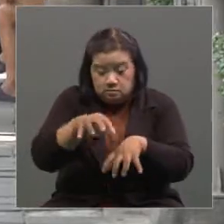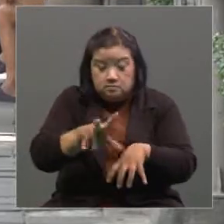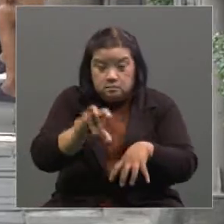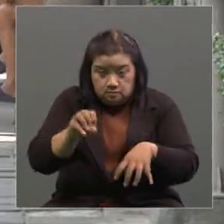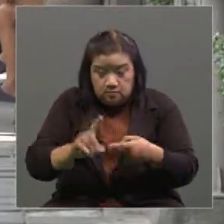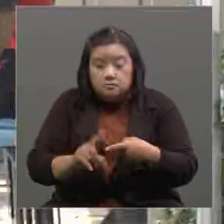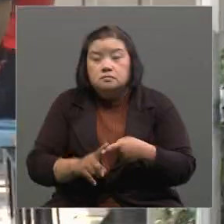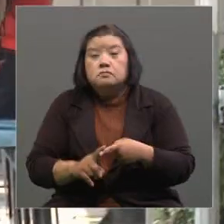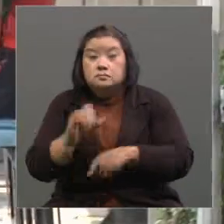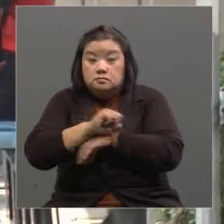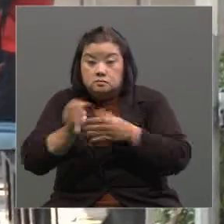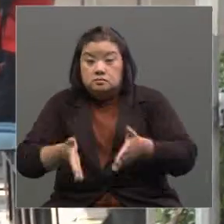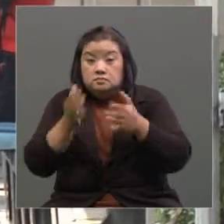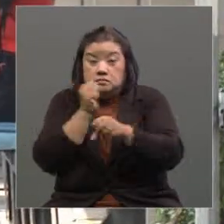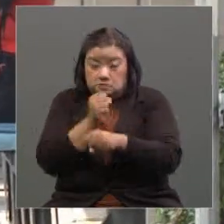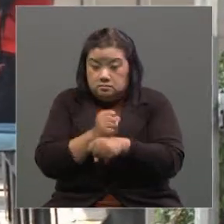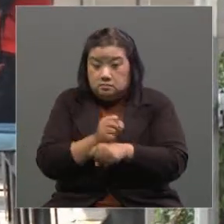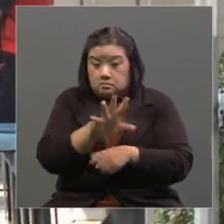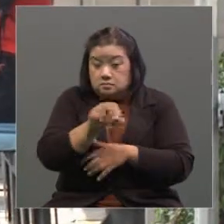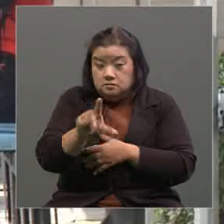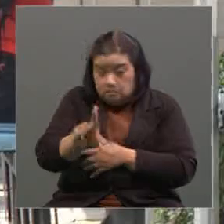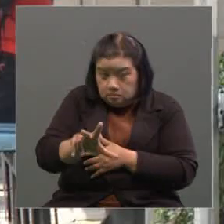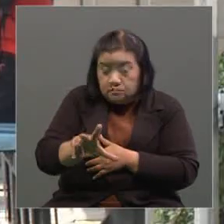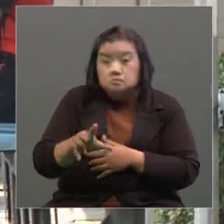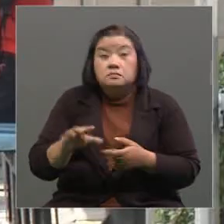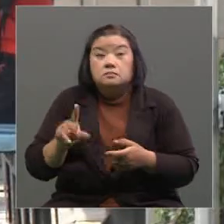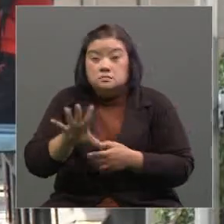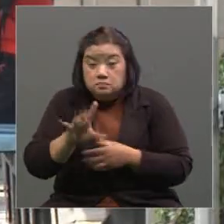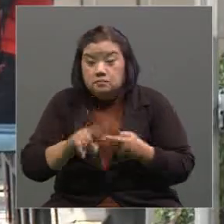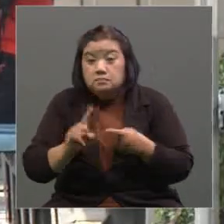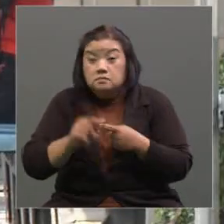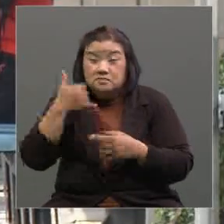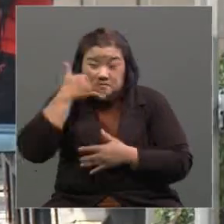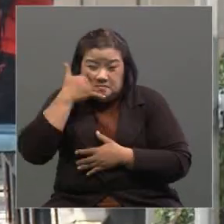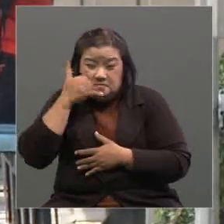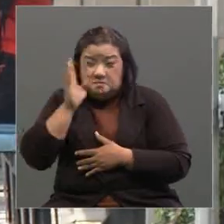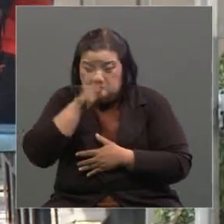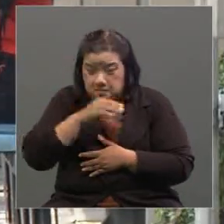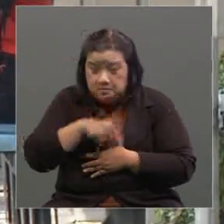แห่งไซต์งานก่อสร้างอีก525แห่งและก็รถควันดำถึง